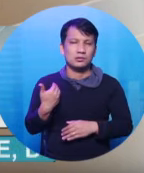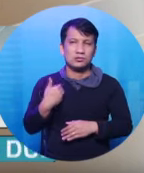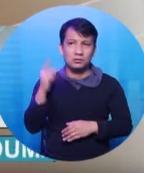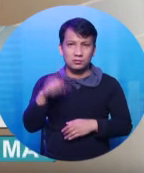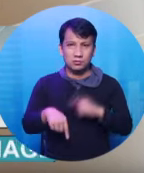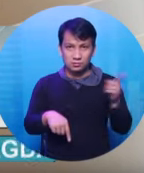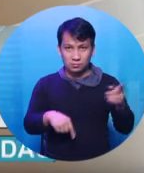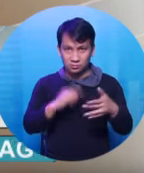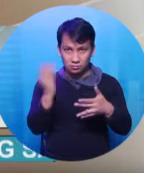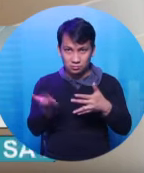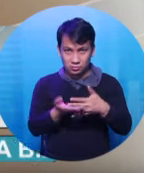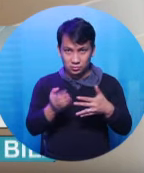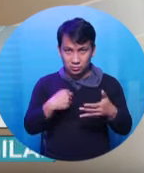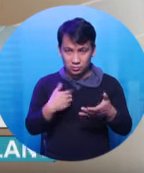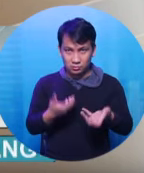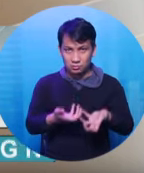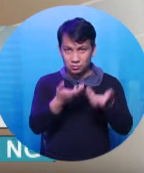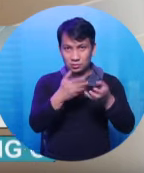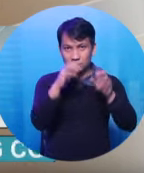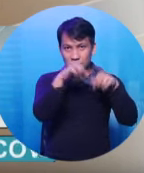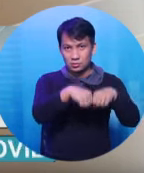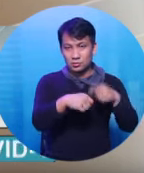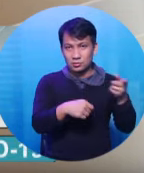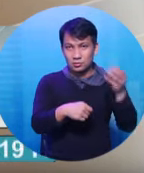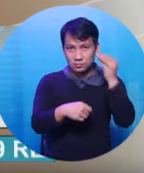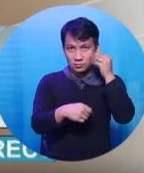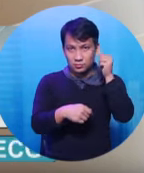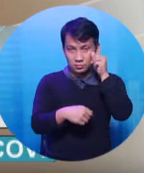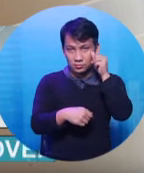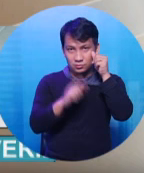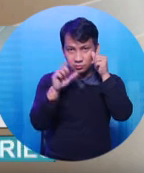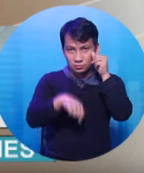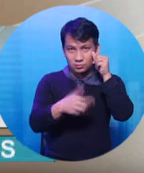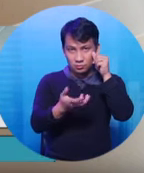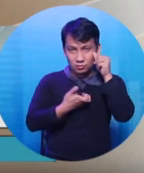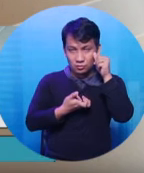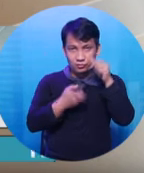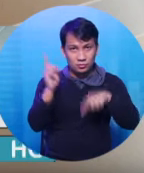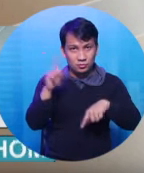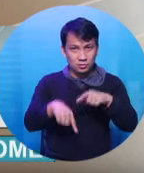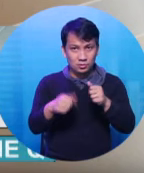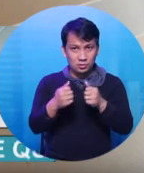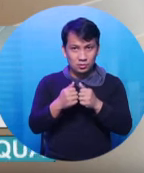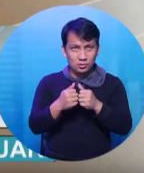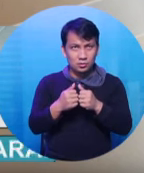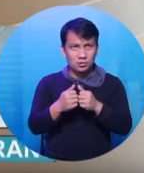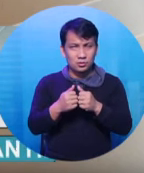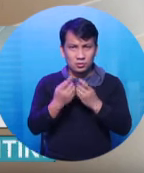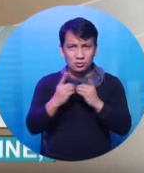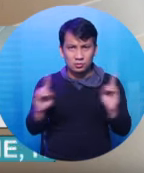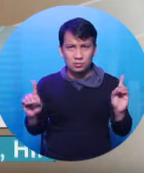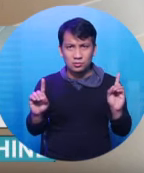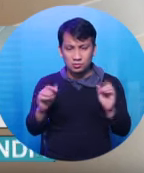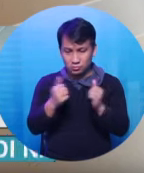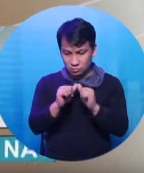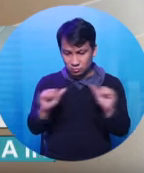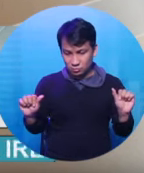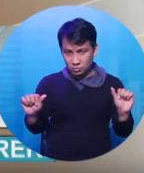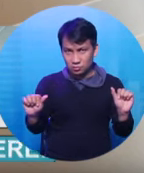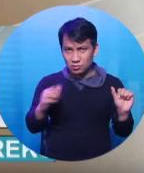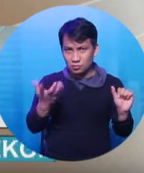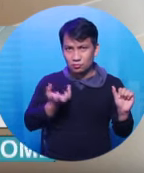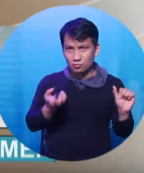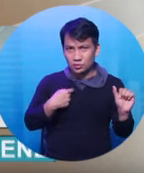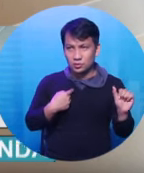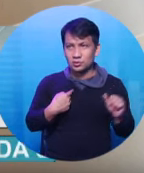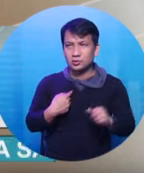mo ma'am magdemanda para makahon natin itong si Mark Anthony? Kung kayo po hindi pa anak. Actually po, yun. At yun kayo, pa ang gusto